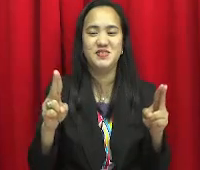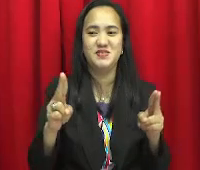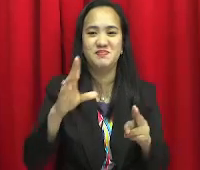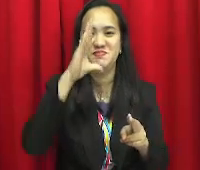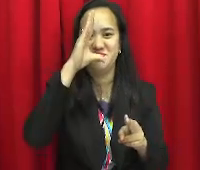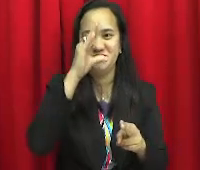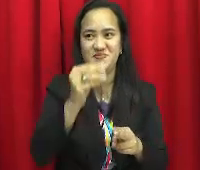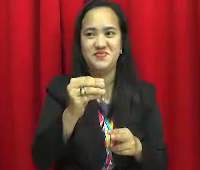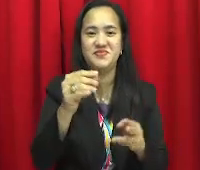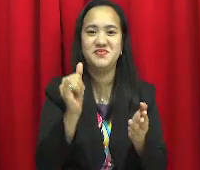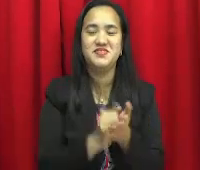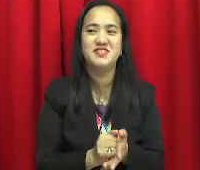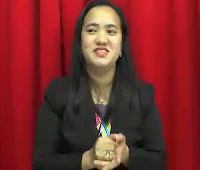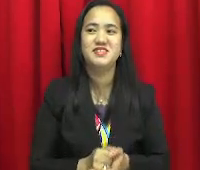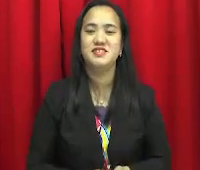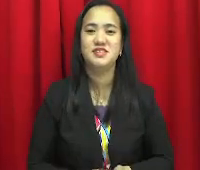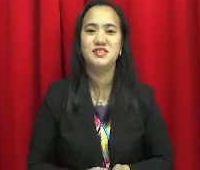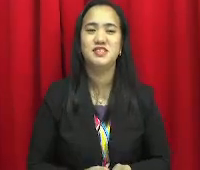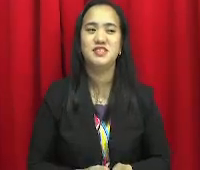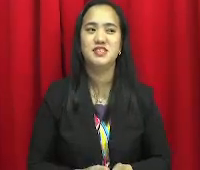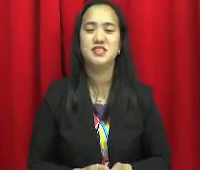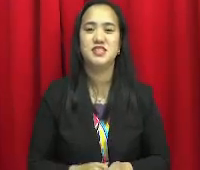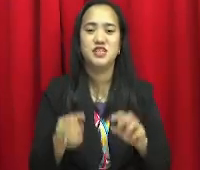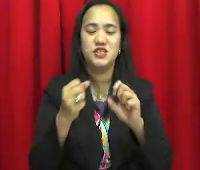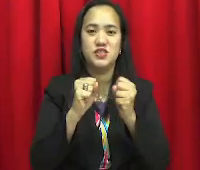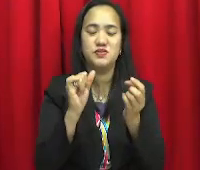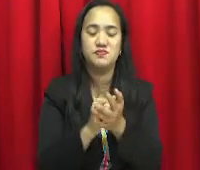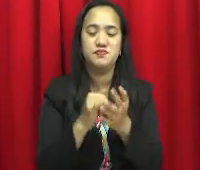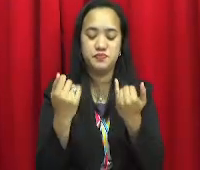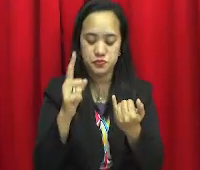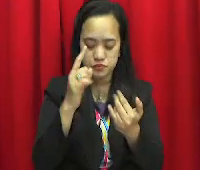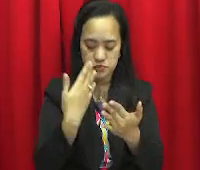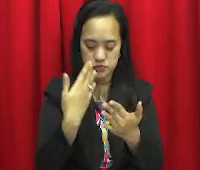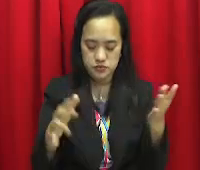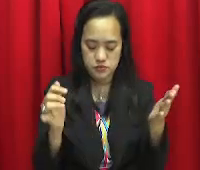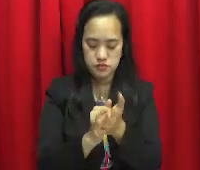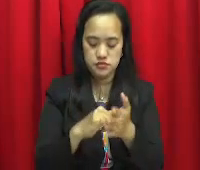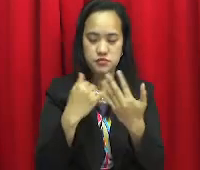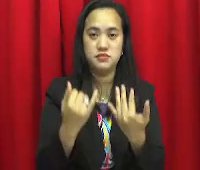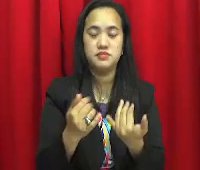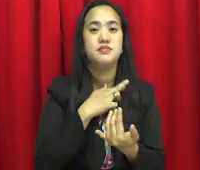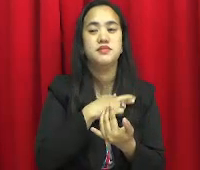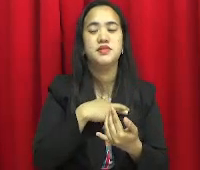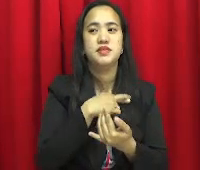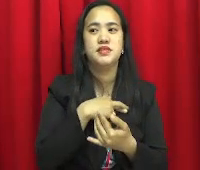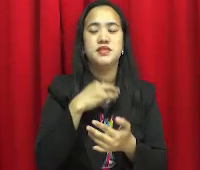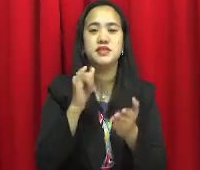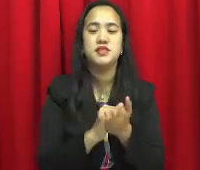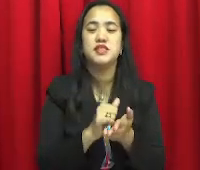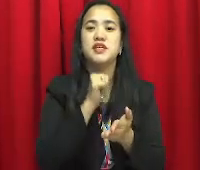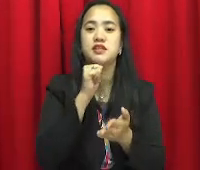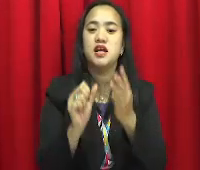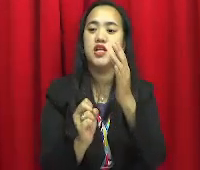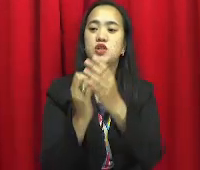Ayun nga po. Yun yung pinaka-regret ko sa kanya na hindi siya lumaking nanay.